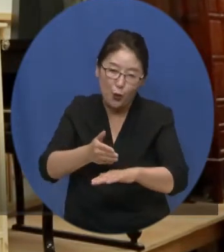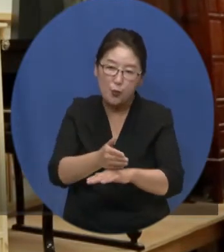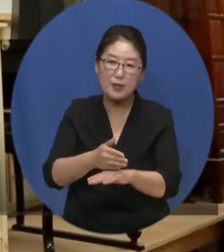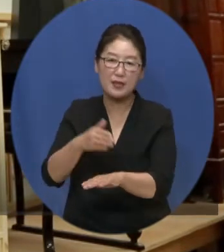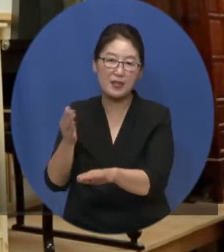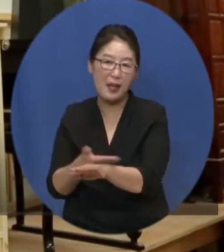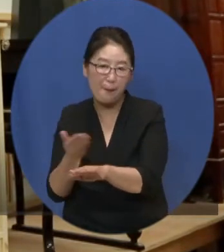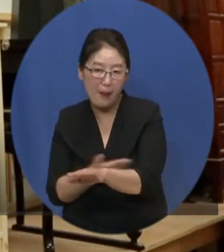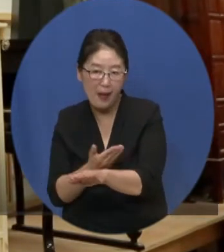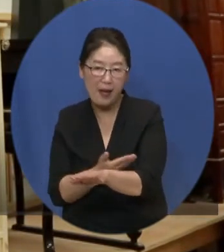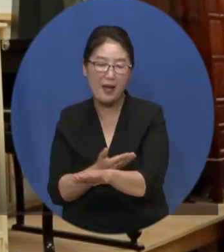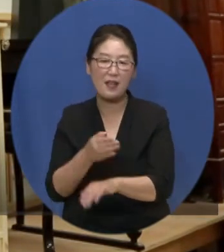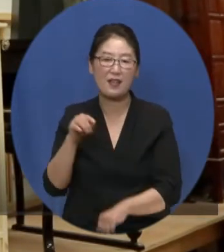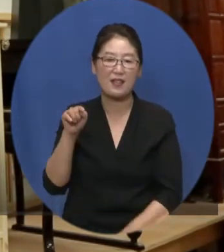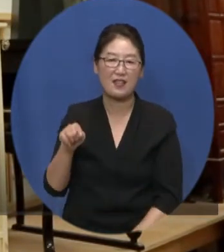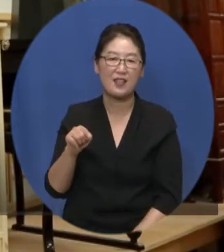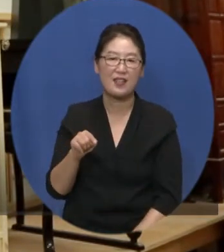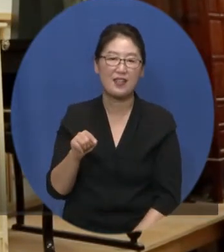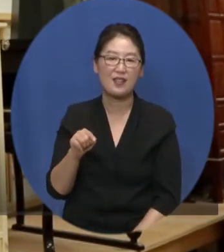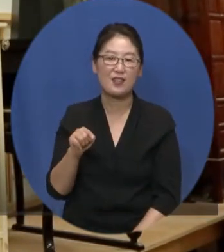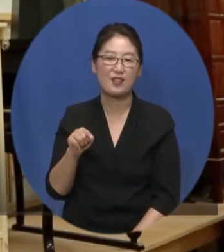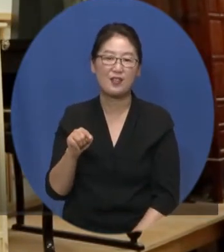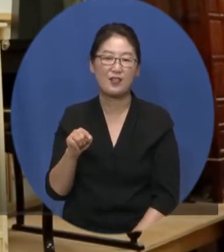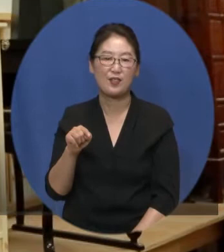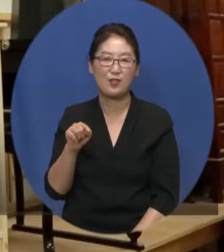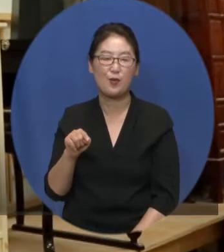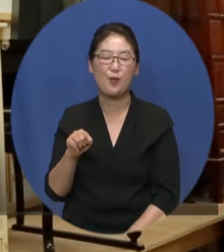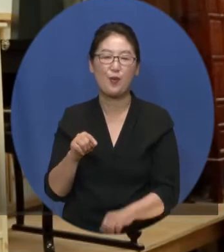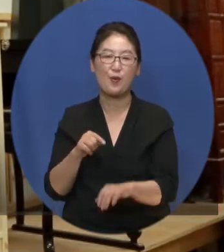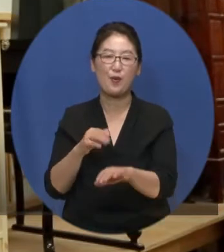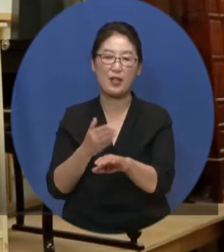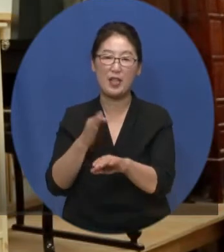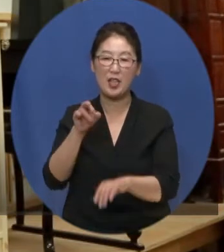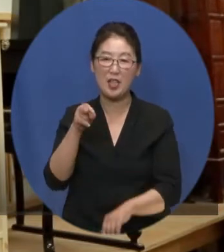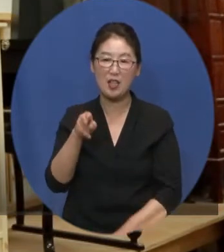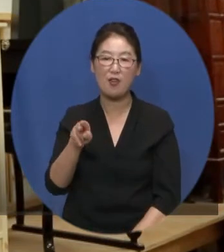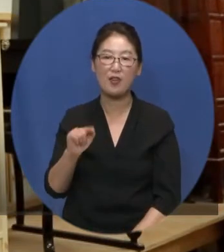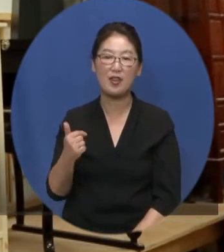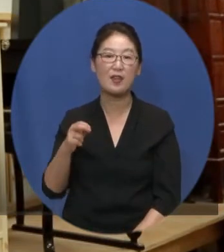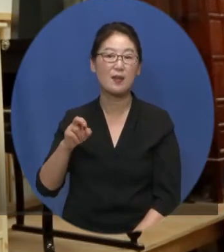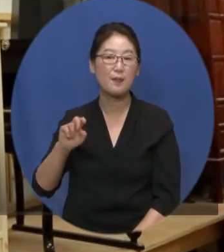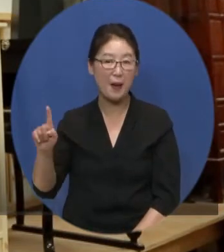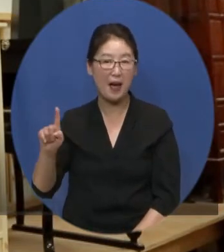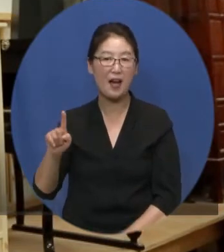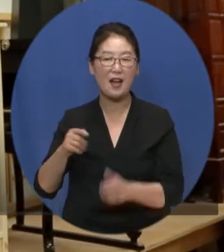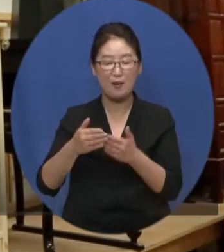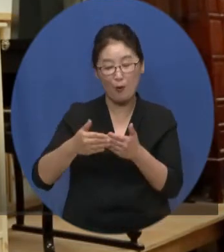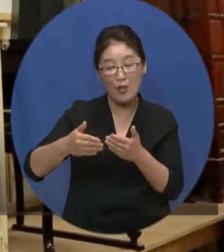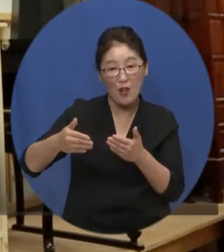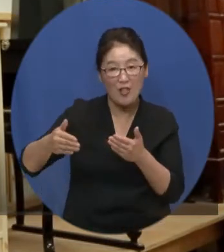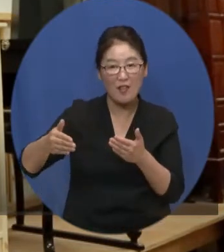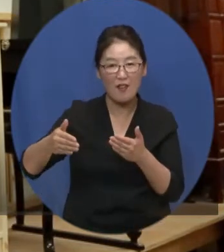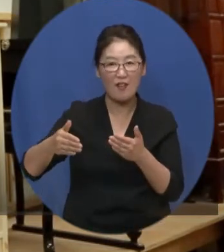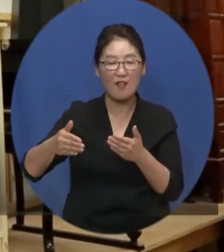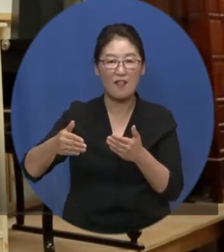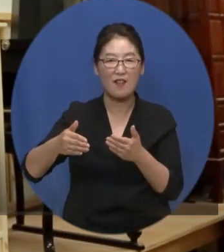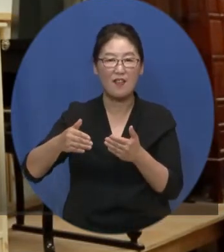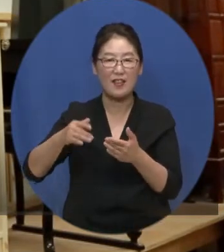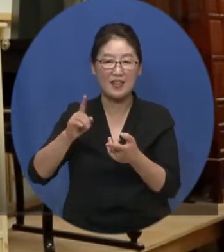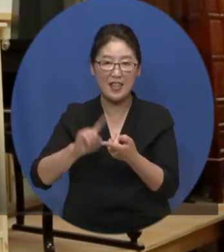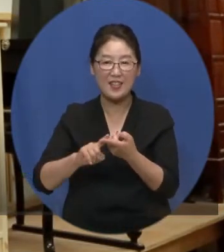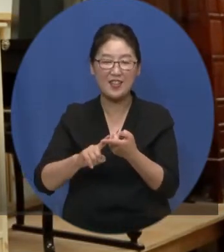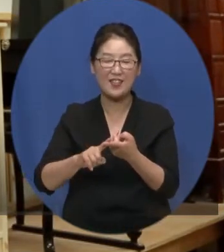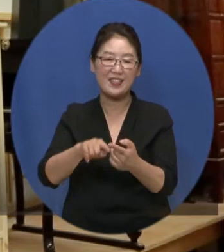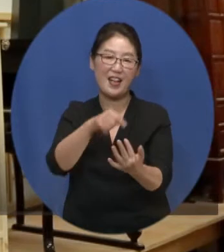뭐 그 다음에 대패의 뭐 엄마 그 다음에 모든 이제 저희 짜맞춤 가구 가 할 수 있는 모든 기초